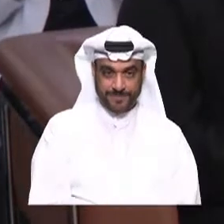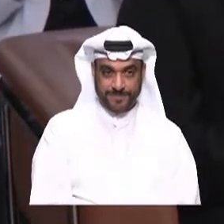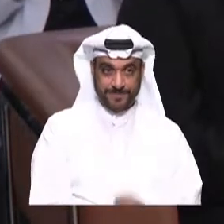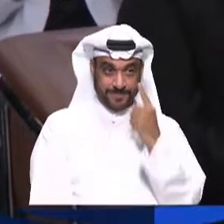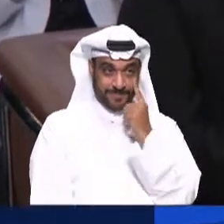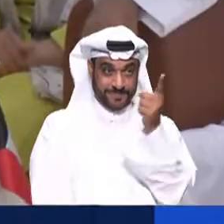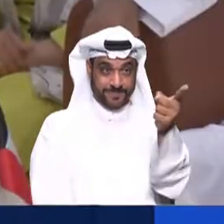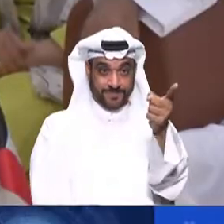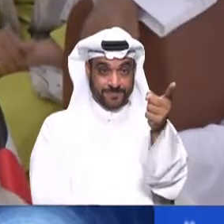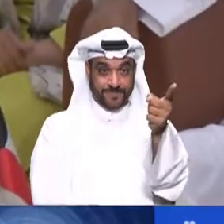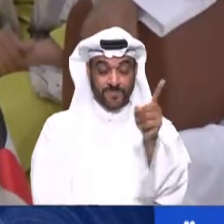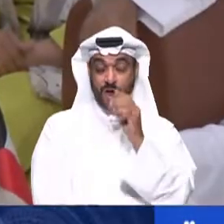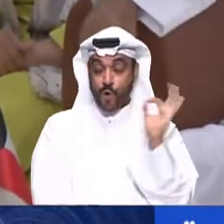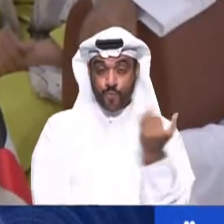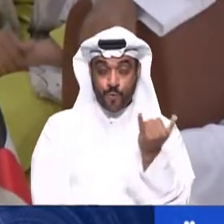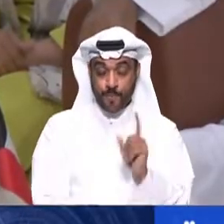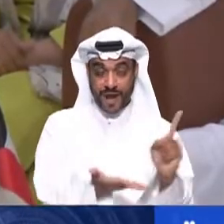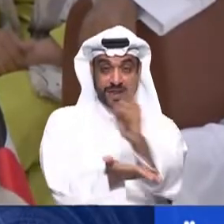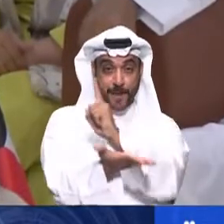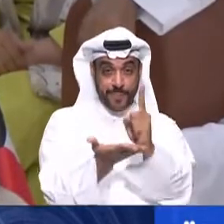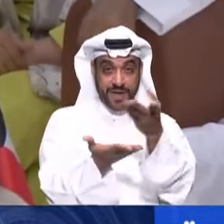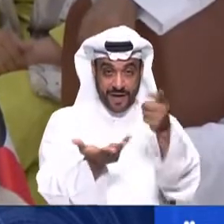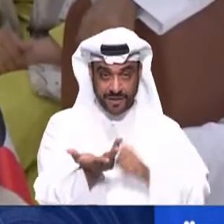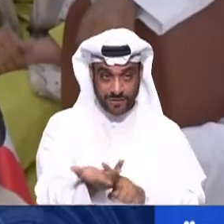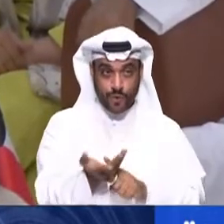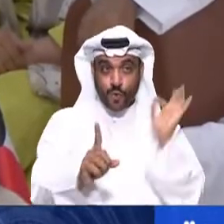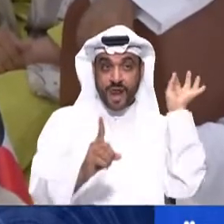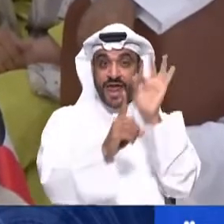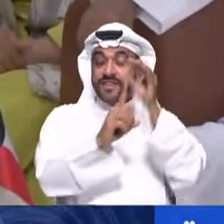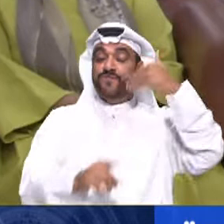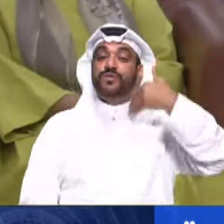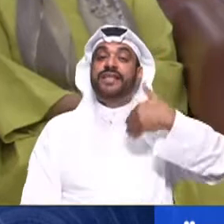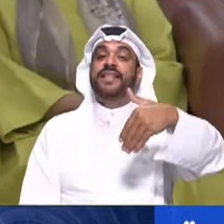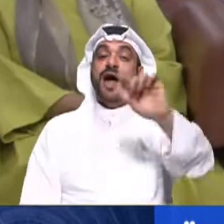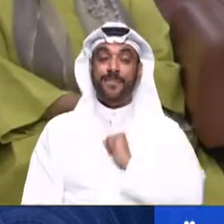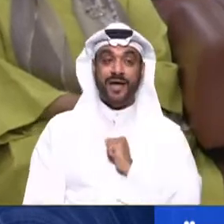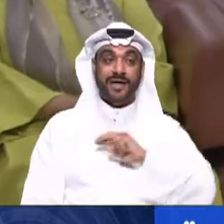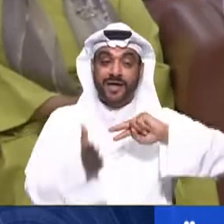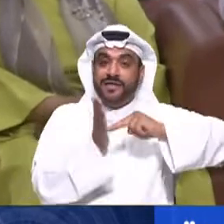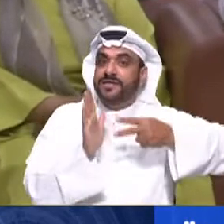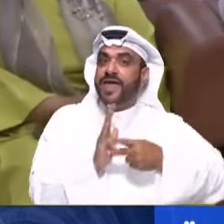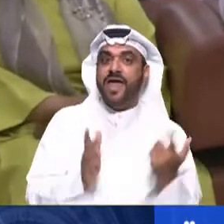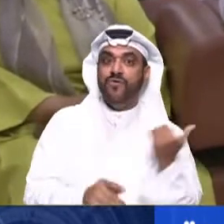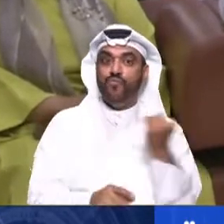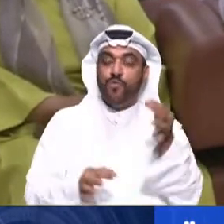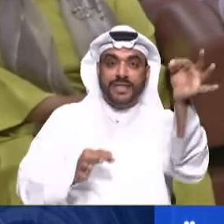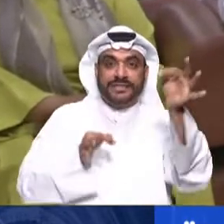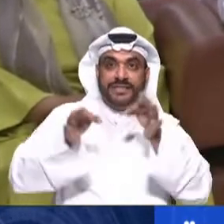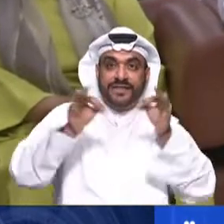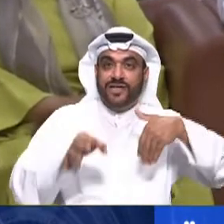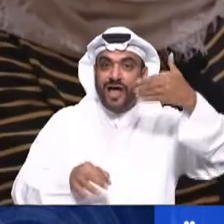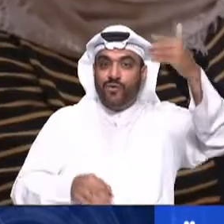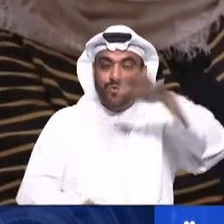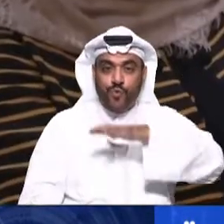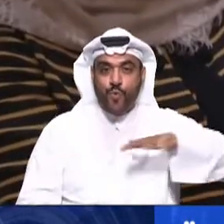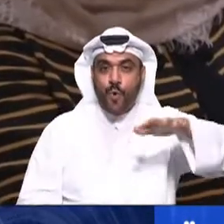تشغل البيئة وأهداف التنمية المستدامة مختلف الجهات الحكومية والخاصة سعيا منها لتحقيق الاستراتيجية الوطنية.